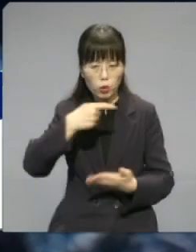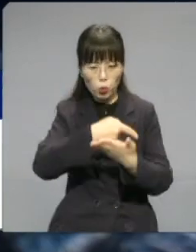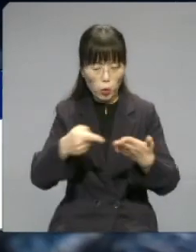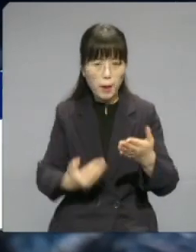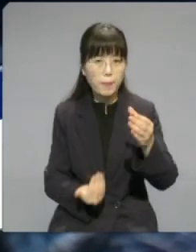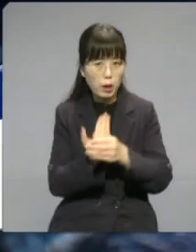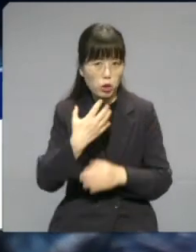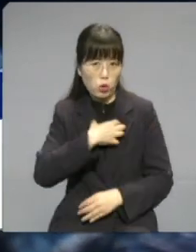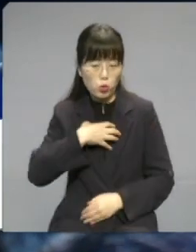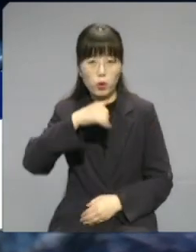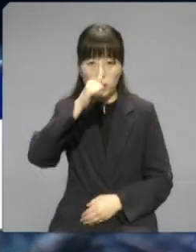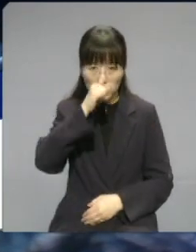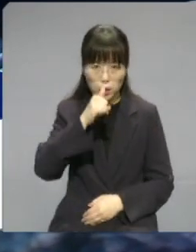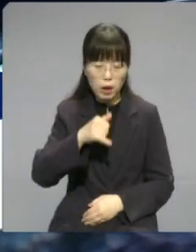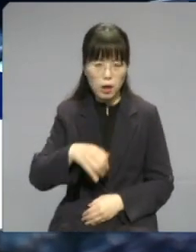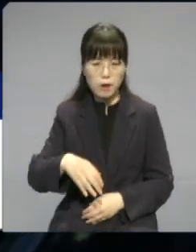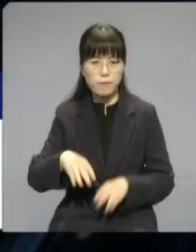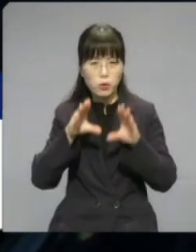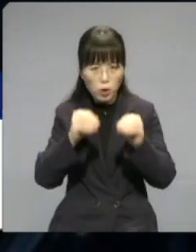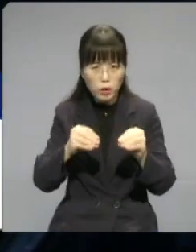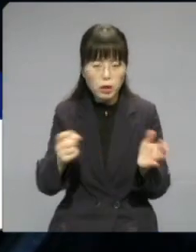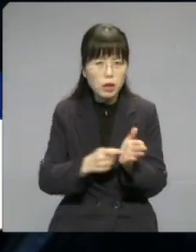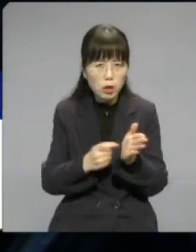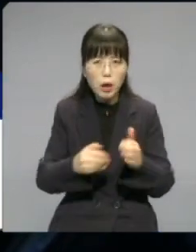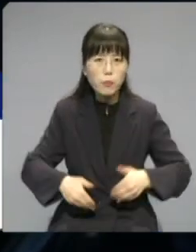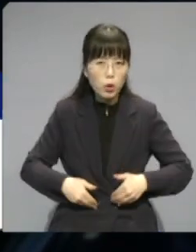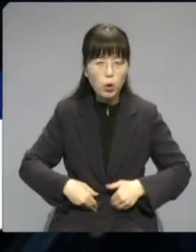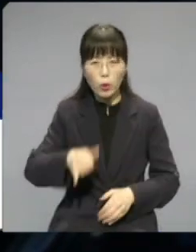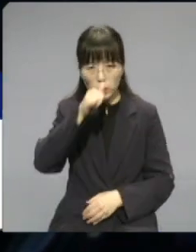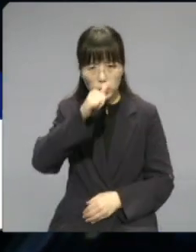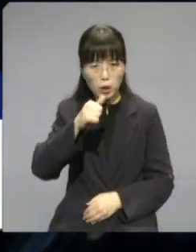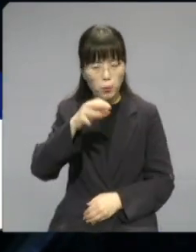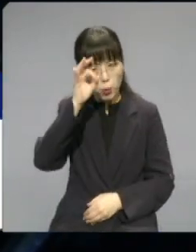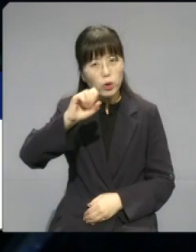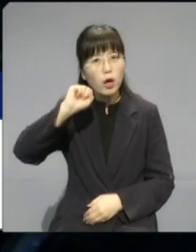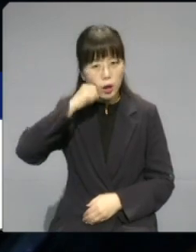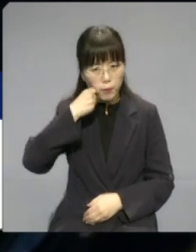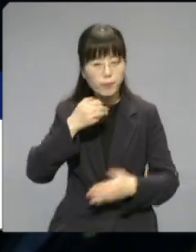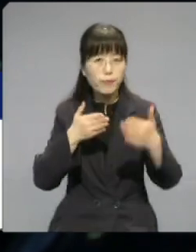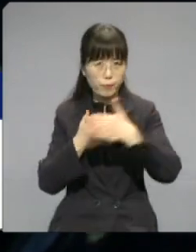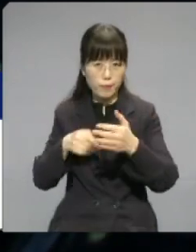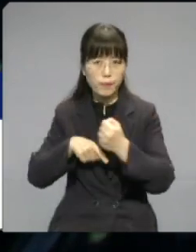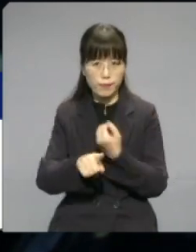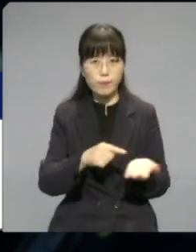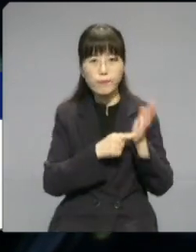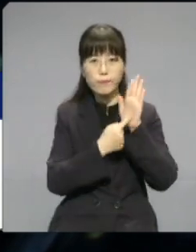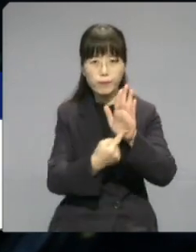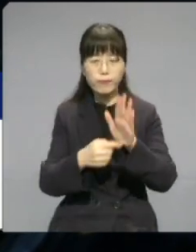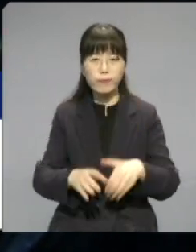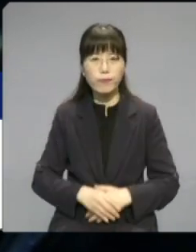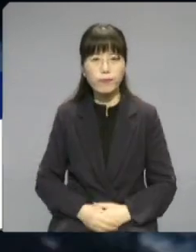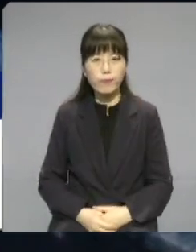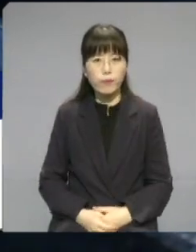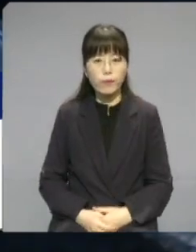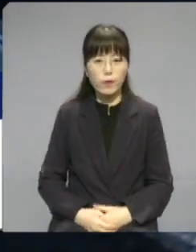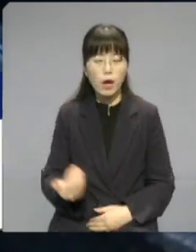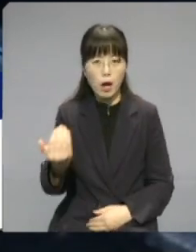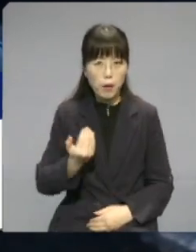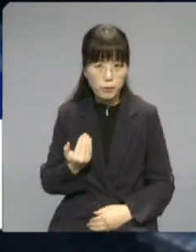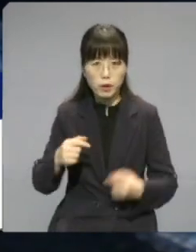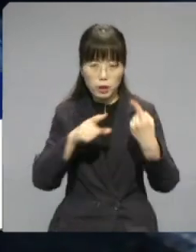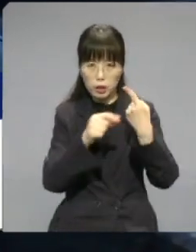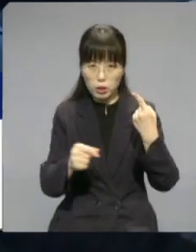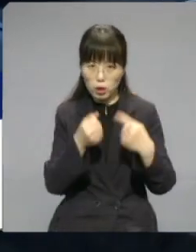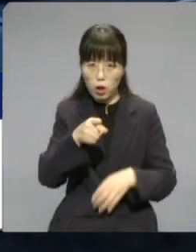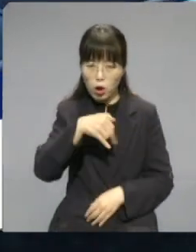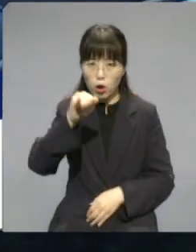발생할 우려가 있거나 정지할 긴급한 필요가 있다고 보기 어렵다며 기각 이유를 밝혔습니다. 앞서 지난달 허